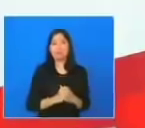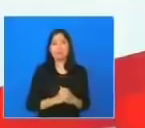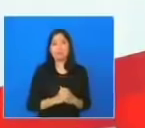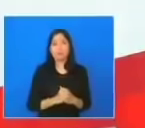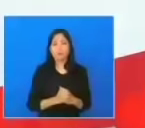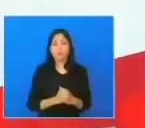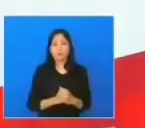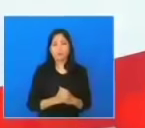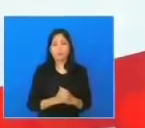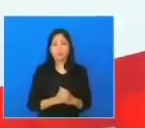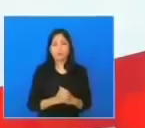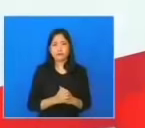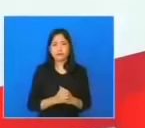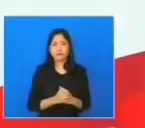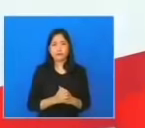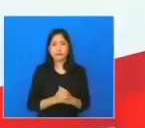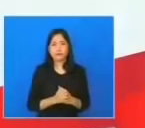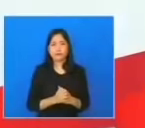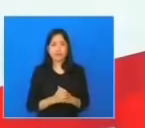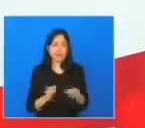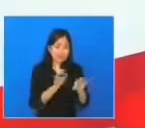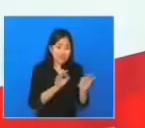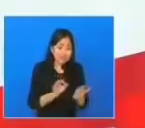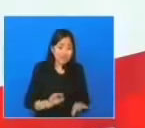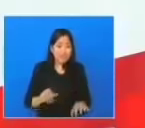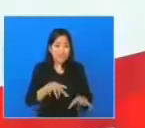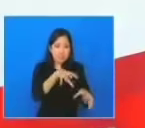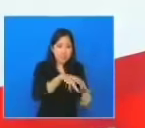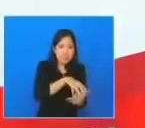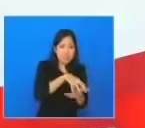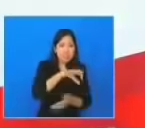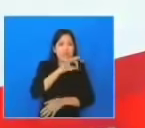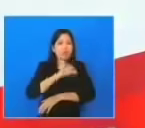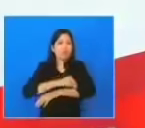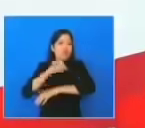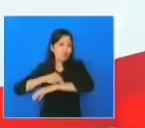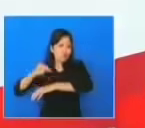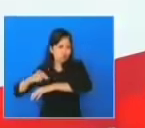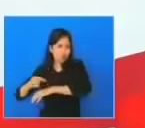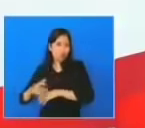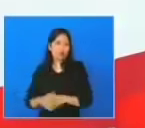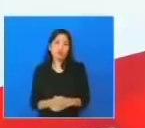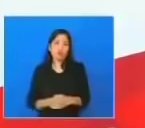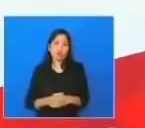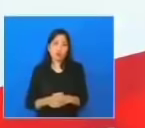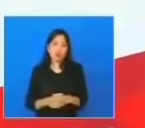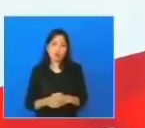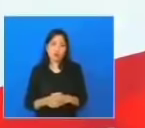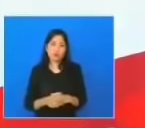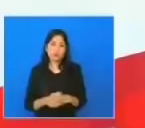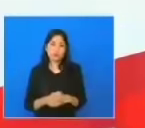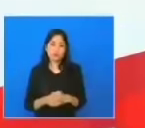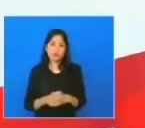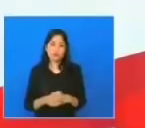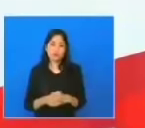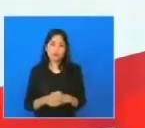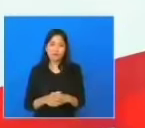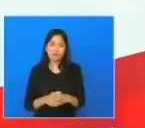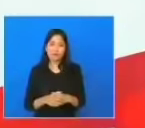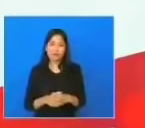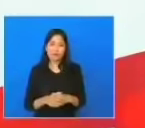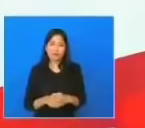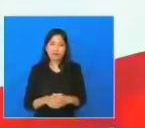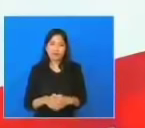dan membersihkan sarang nyamuk. Oleh karena itu, diharapkan